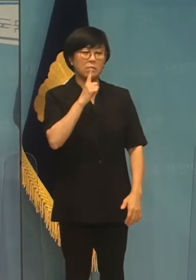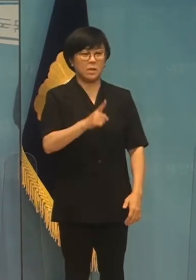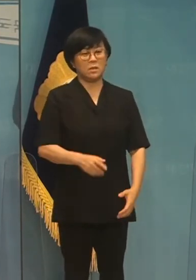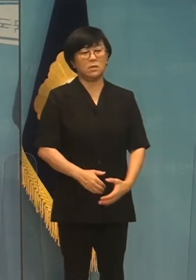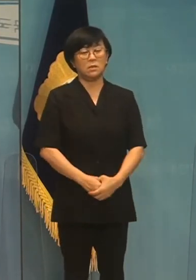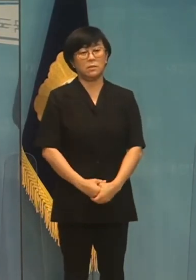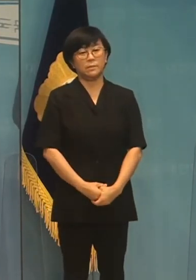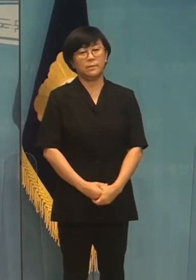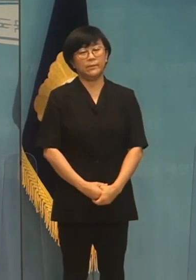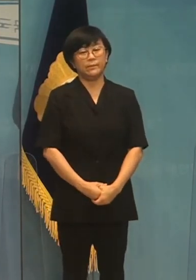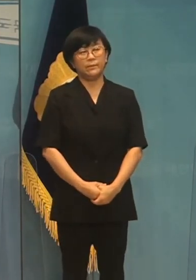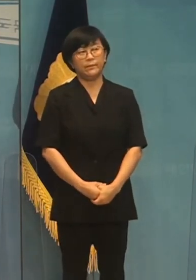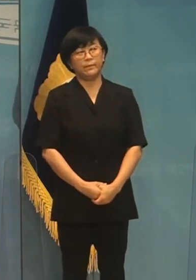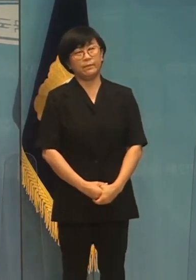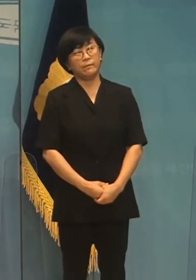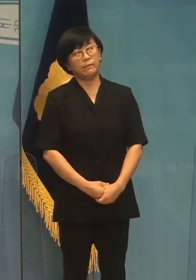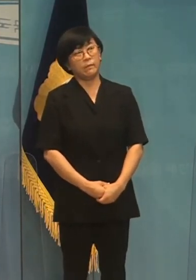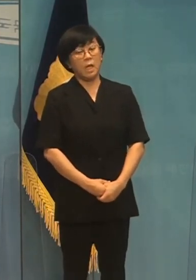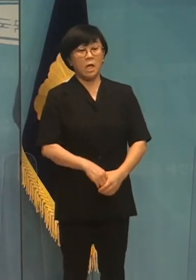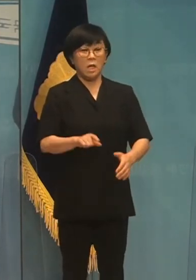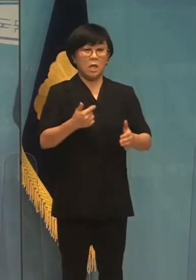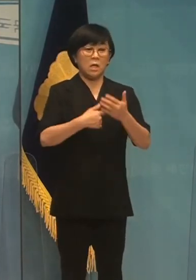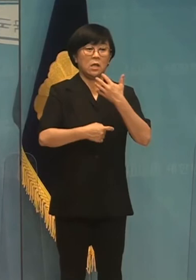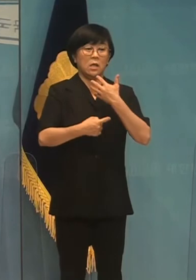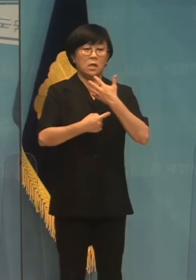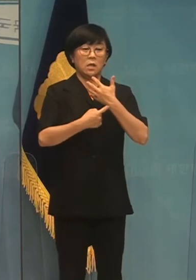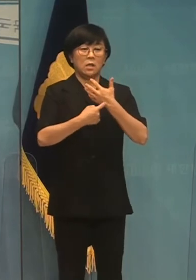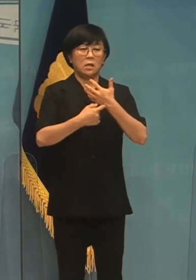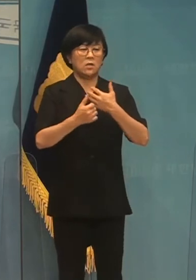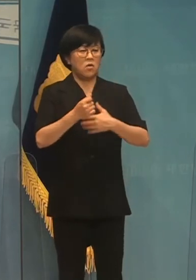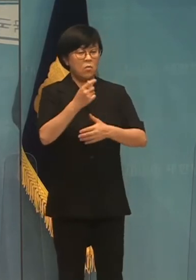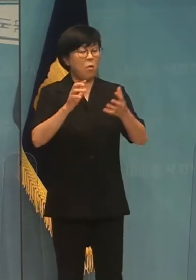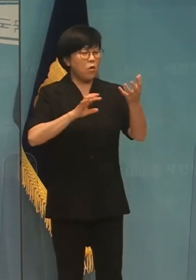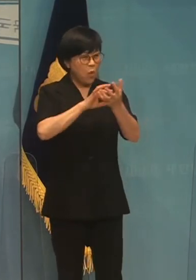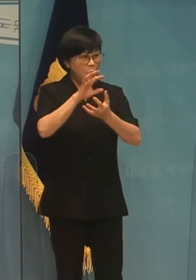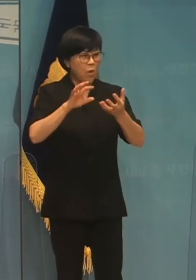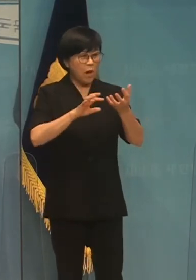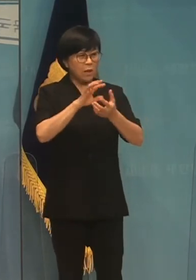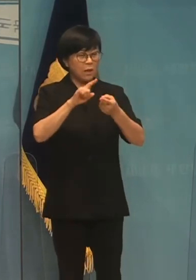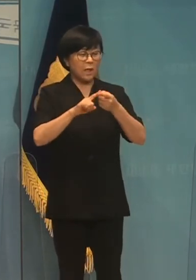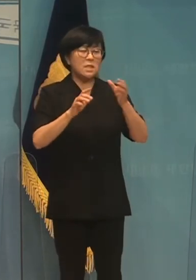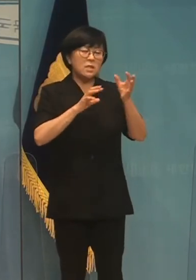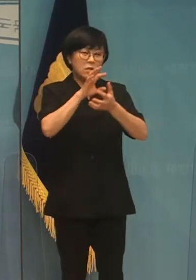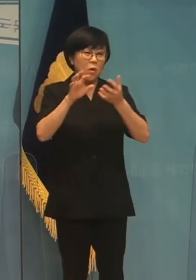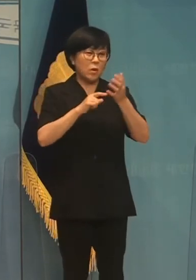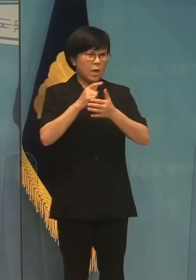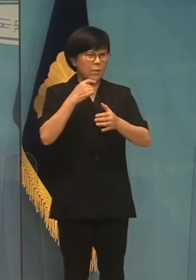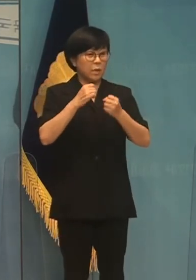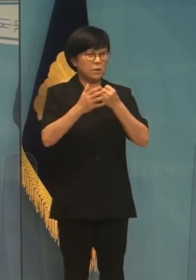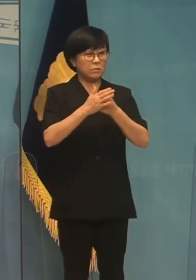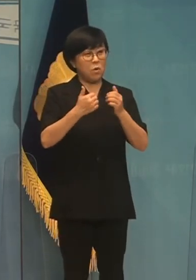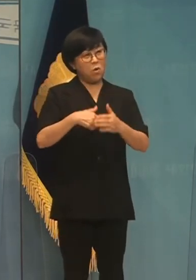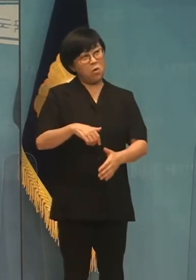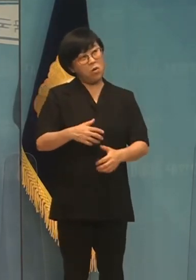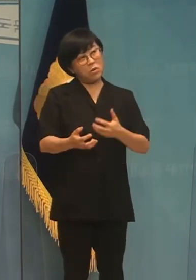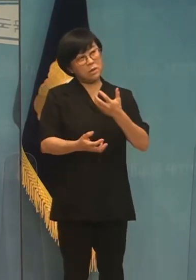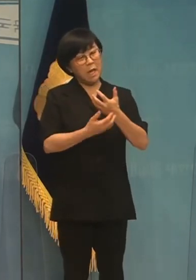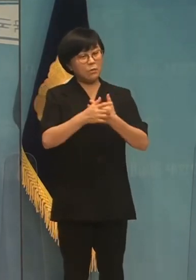없습니다. 이러면서 금무응대가 더 요란하게 싣는다느니 삶은 소대가리가